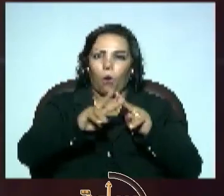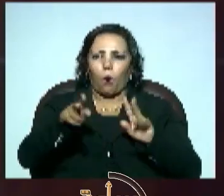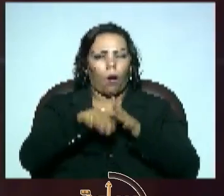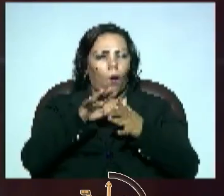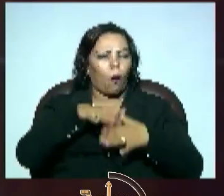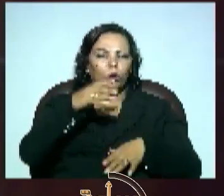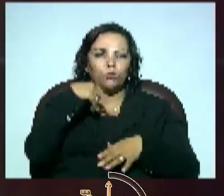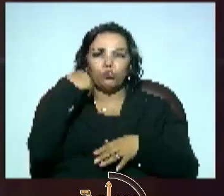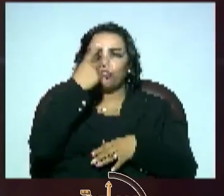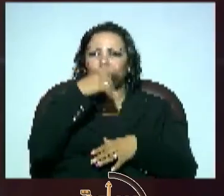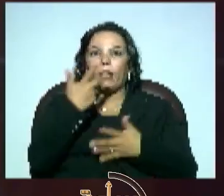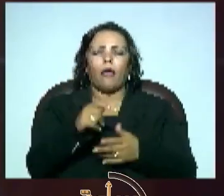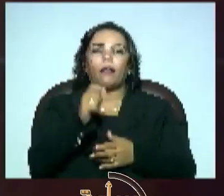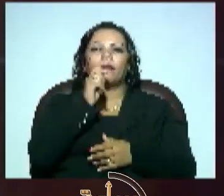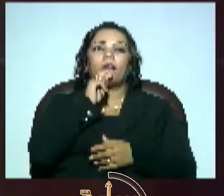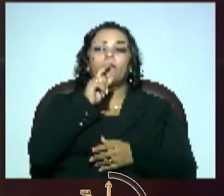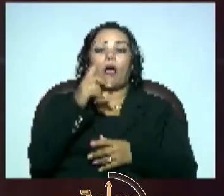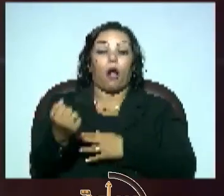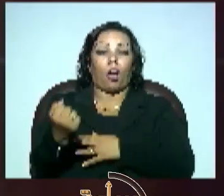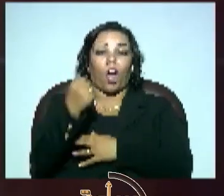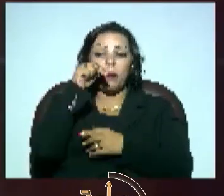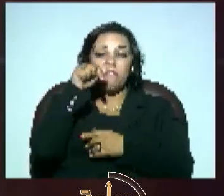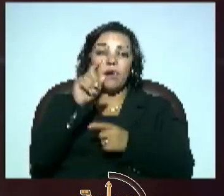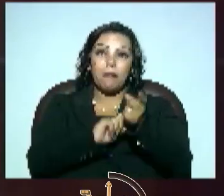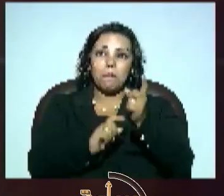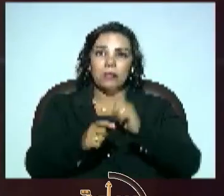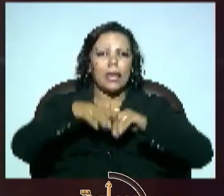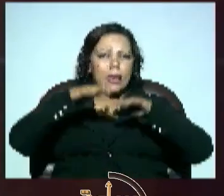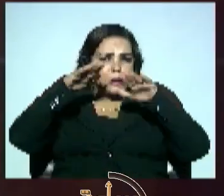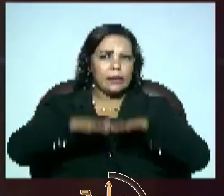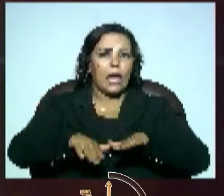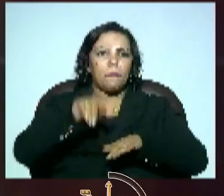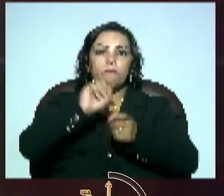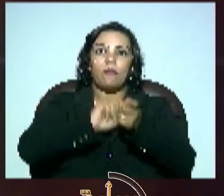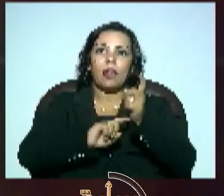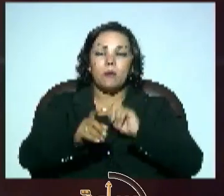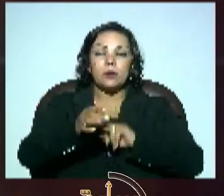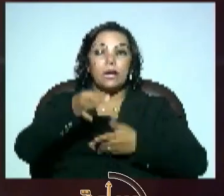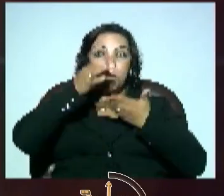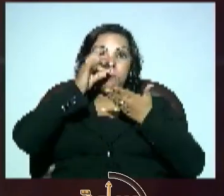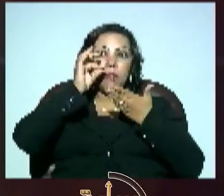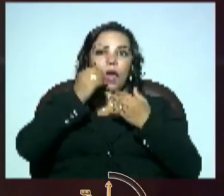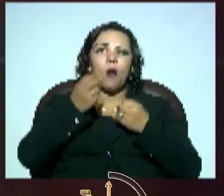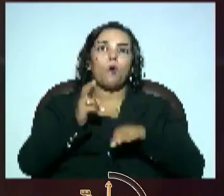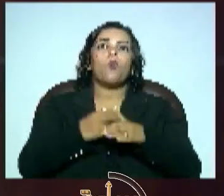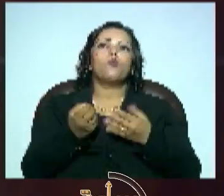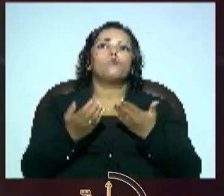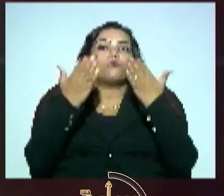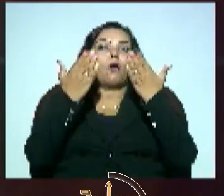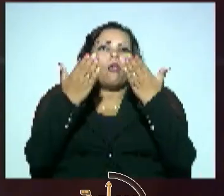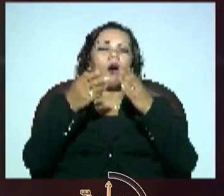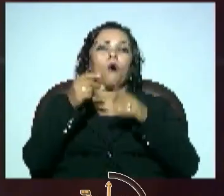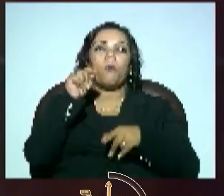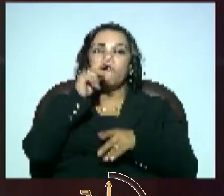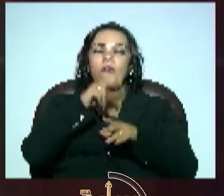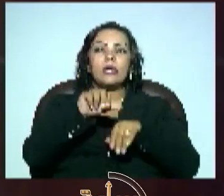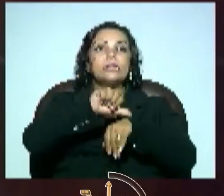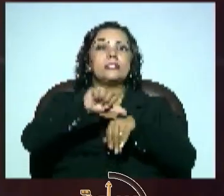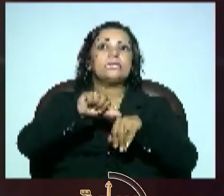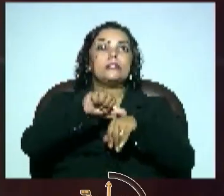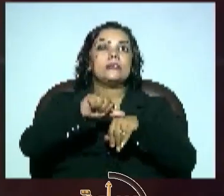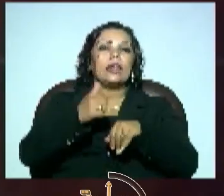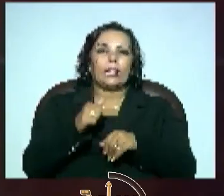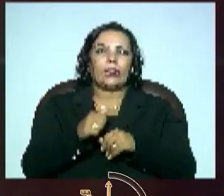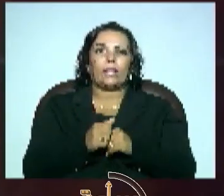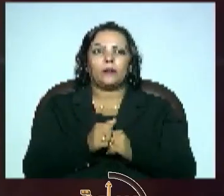دي مظاهر ضعف. اللي قوي في المسيح، ثابت في المسيح، اللي بيتناول واللي بيصلي واللي عنده زيت